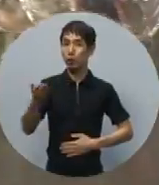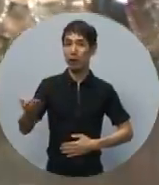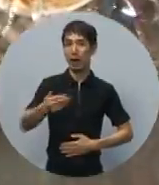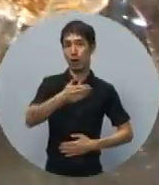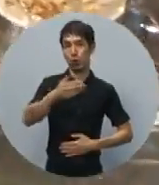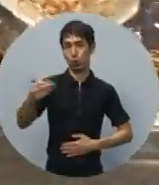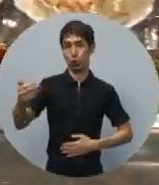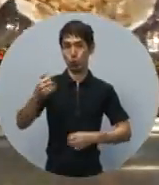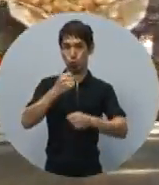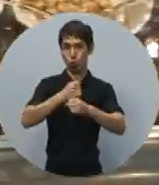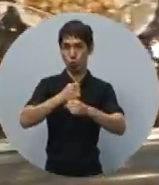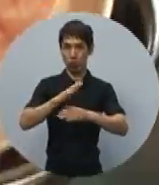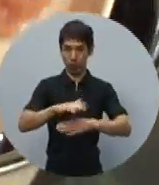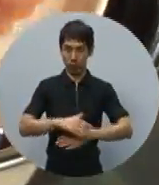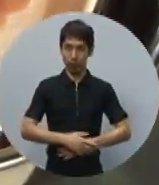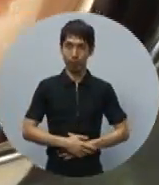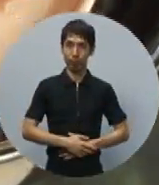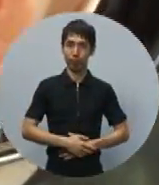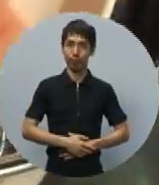具材作りです。